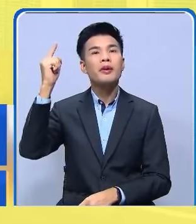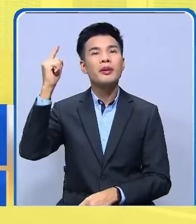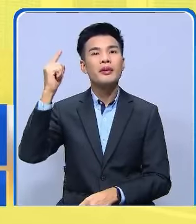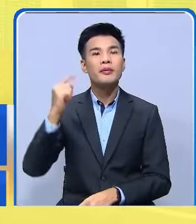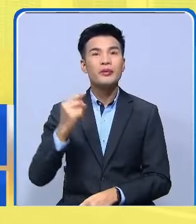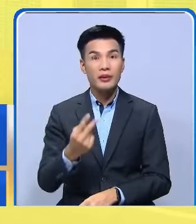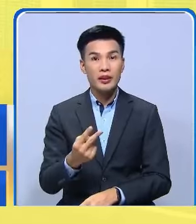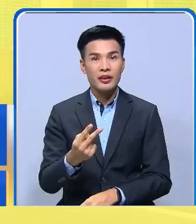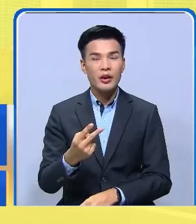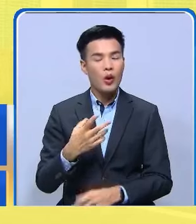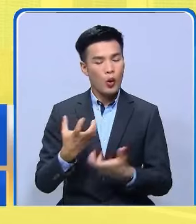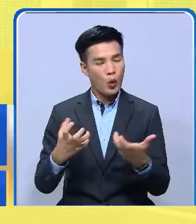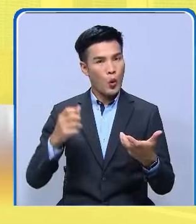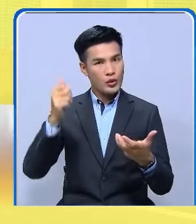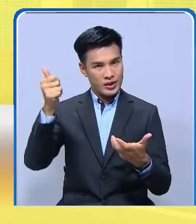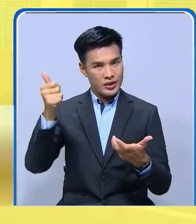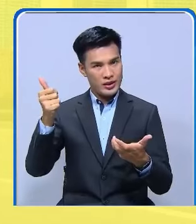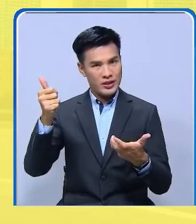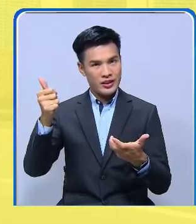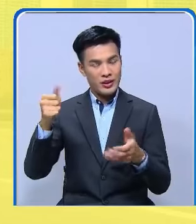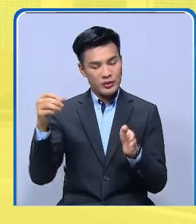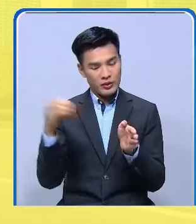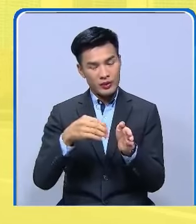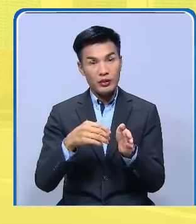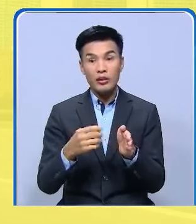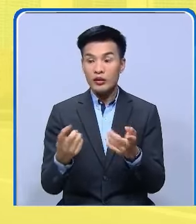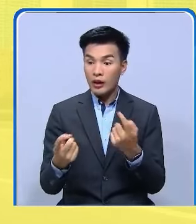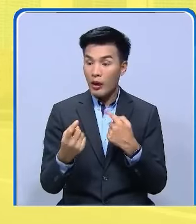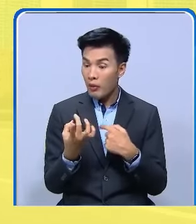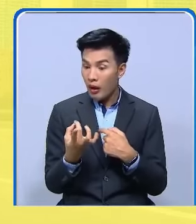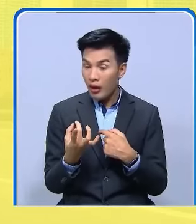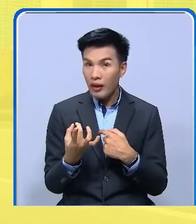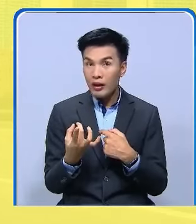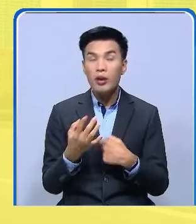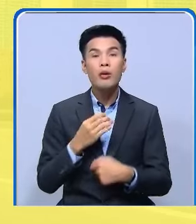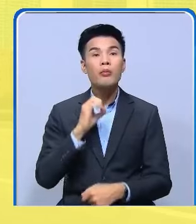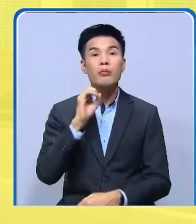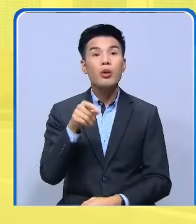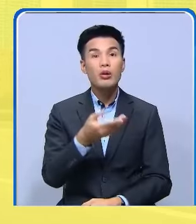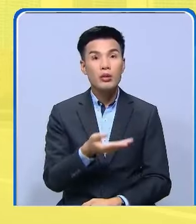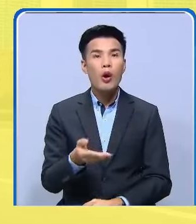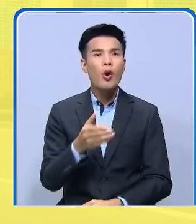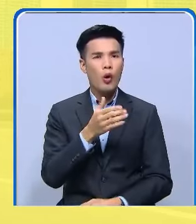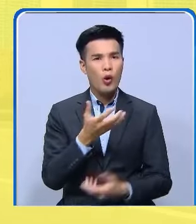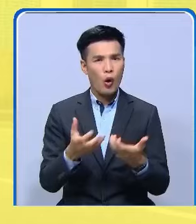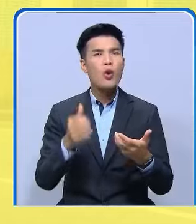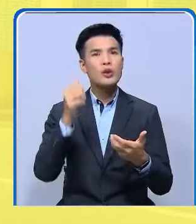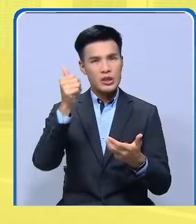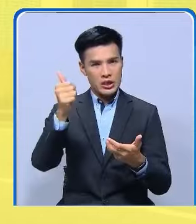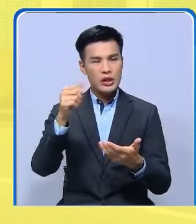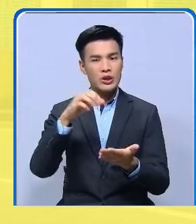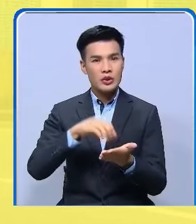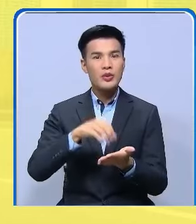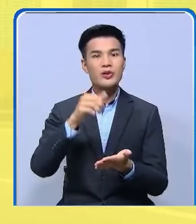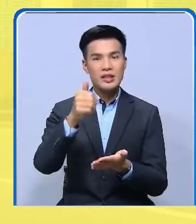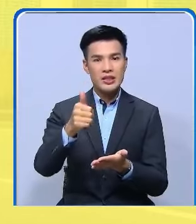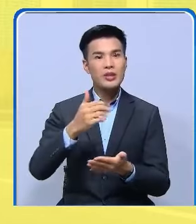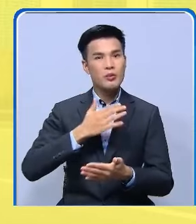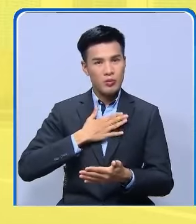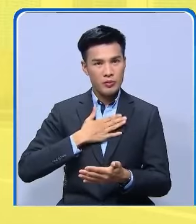องล้างของขัง โอ้เนี่ยนะ ไอ้เขาถามว่ามันคืออะไรผมก็บอกเครื่องล้างของขังผมอะ เหรอเนี่ย